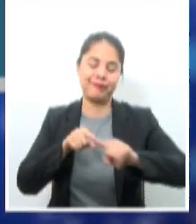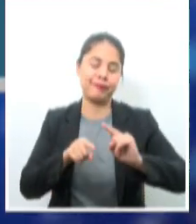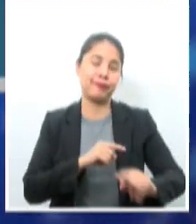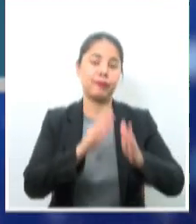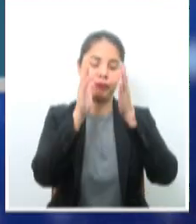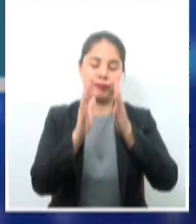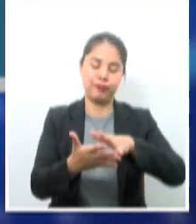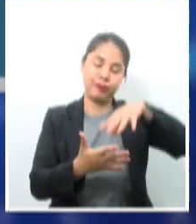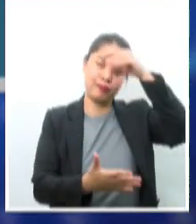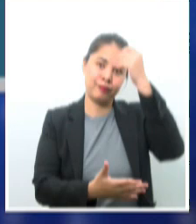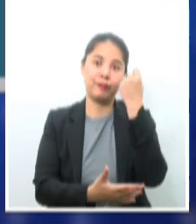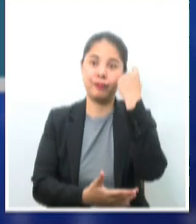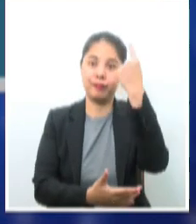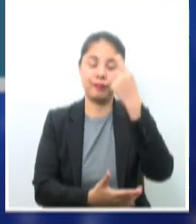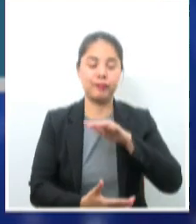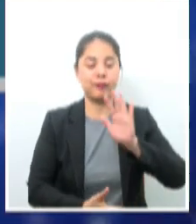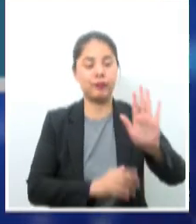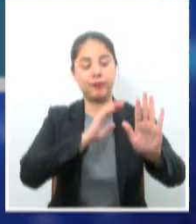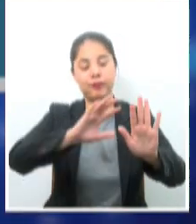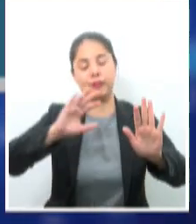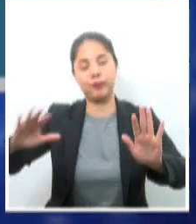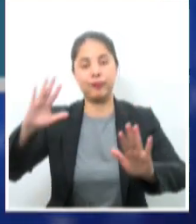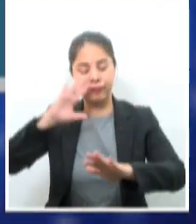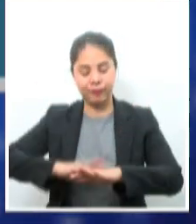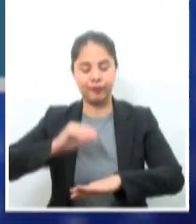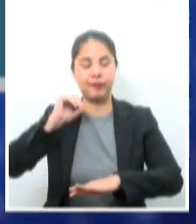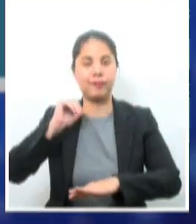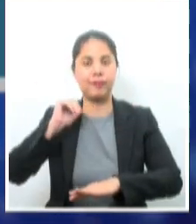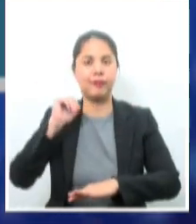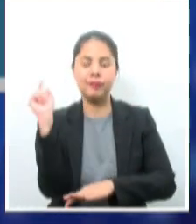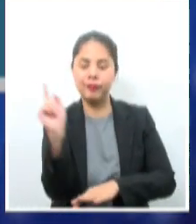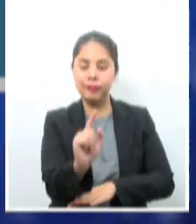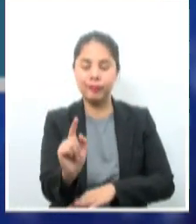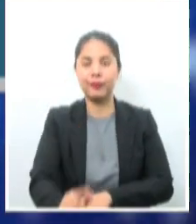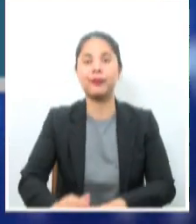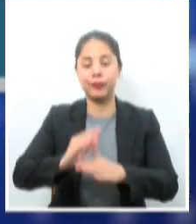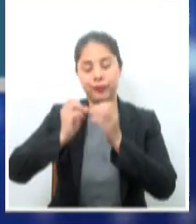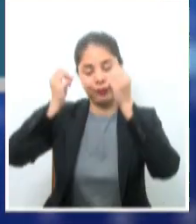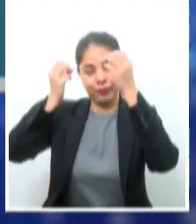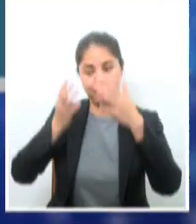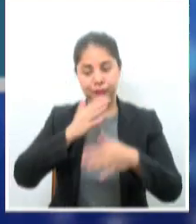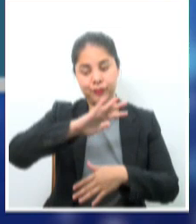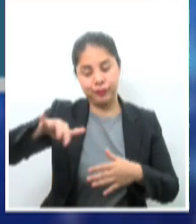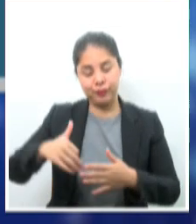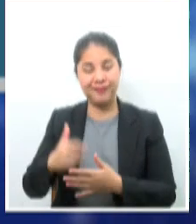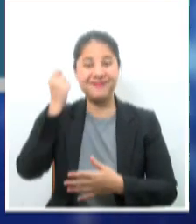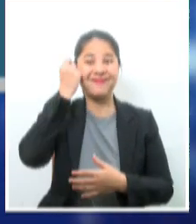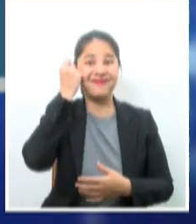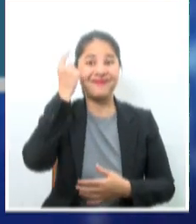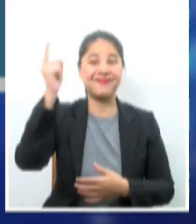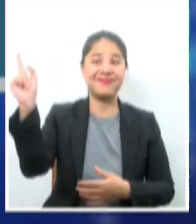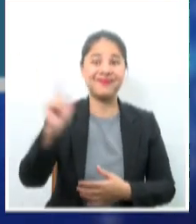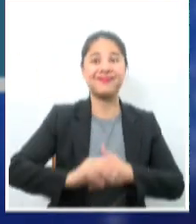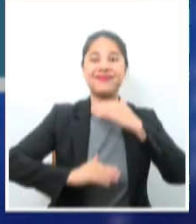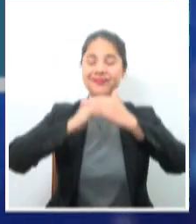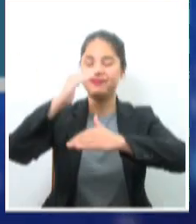ผู้เรียนเนี่ยมีความเข้าใจว่าตนเองมีความสามารถพิเศษด้านไหนคุณครูมีความเข้าใจว่าผู้เรียนเนี่ยมีความสามารถพิเศษด้านใดและเอาไปพั